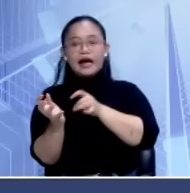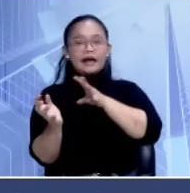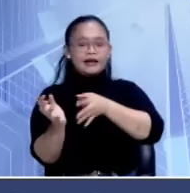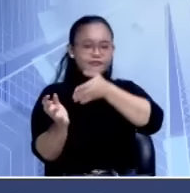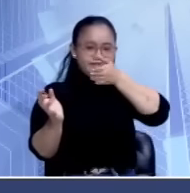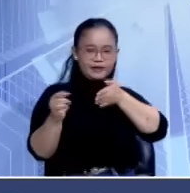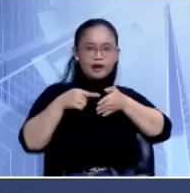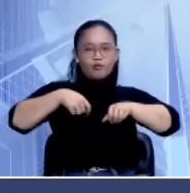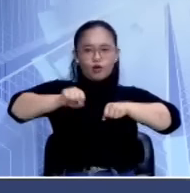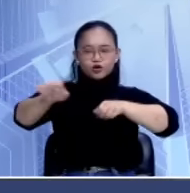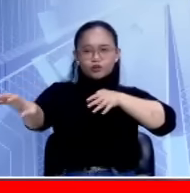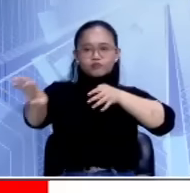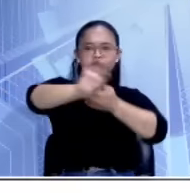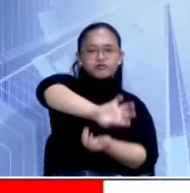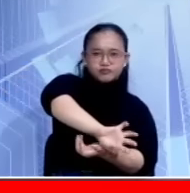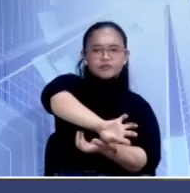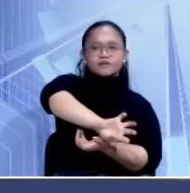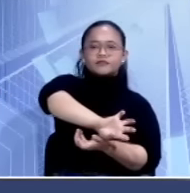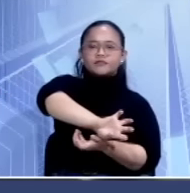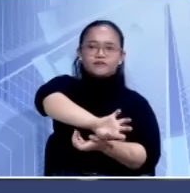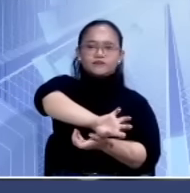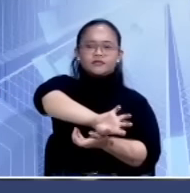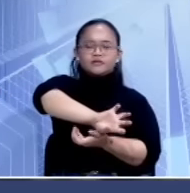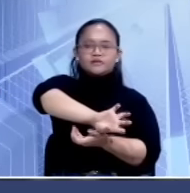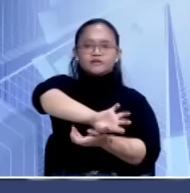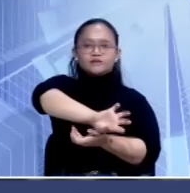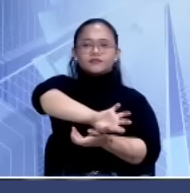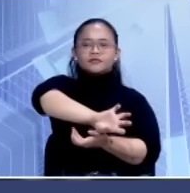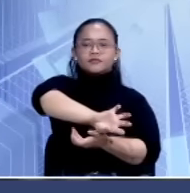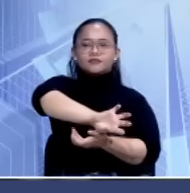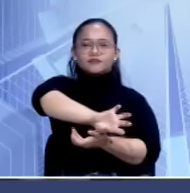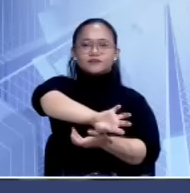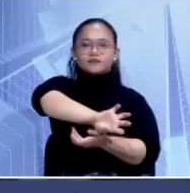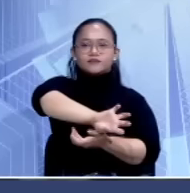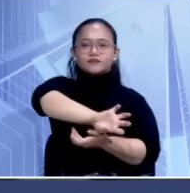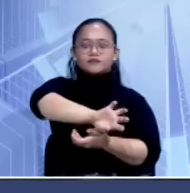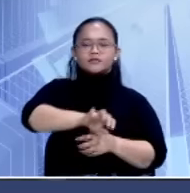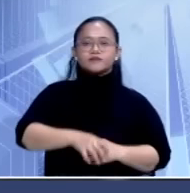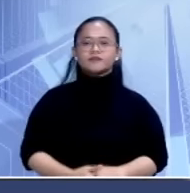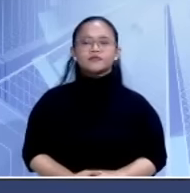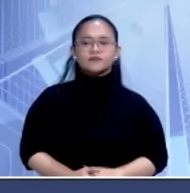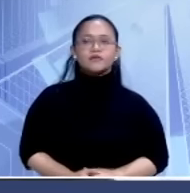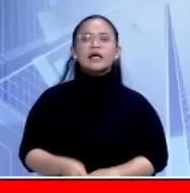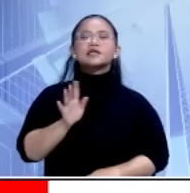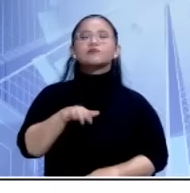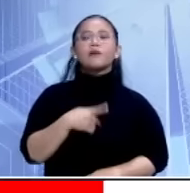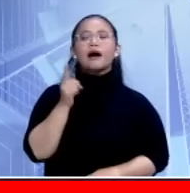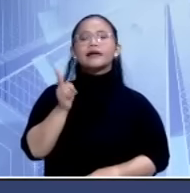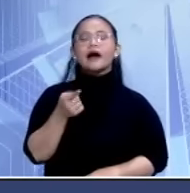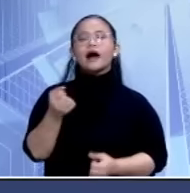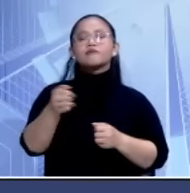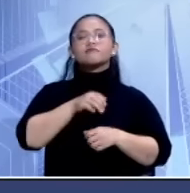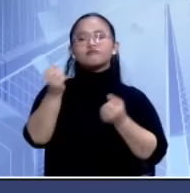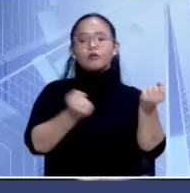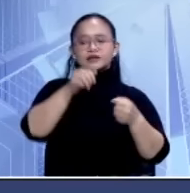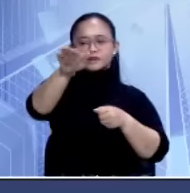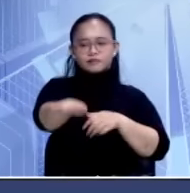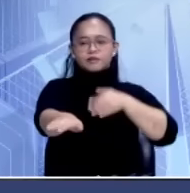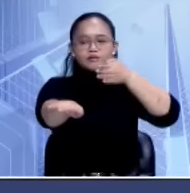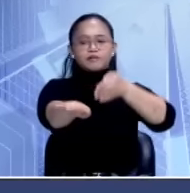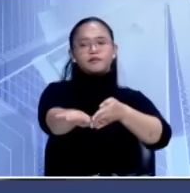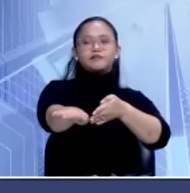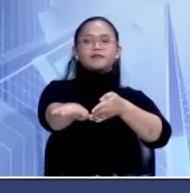di belakang truk kontainer langsung tertimpa box yang terlepas. Kebetulan kendaraan roda 2 pun satu arah